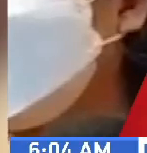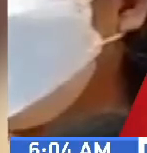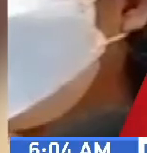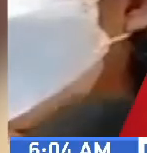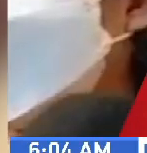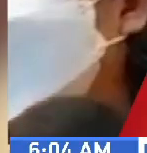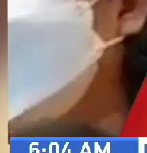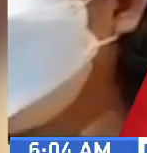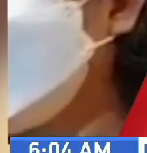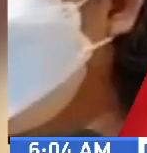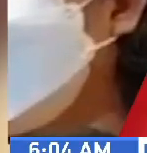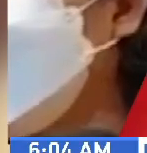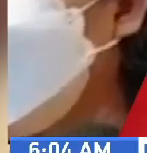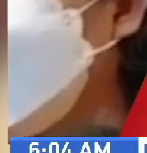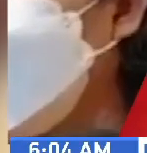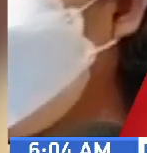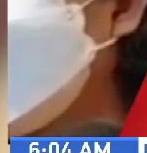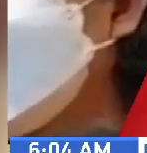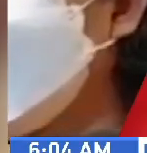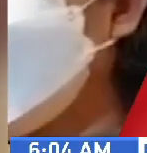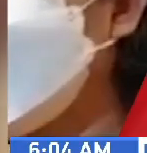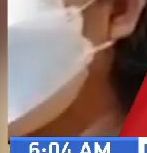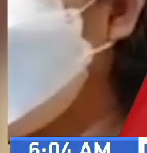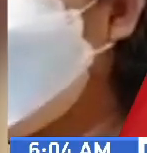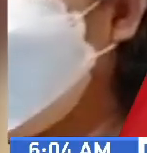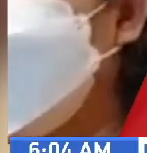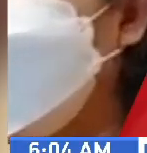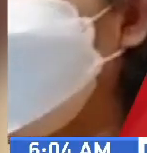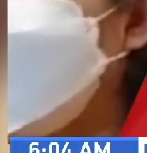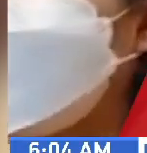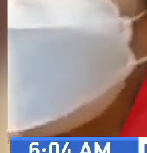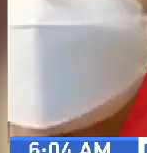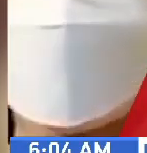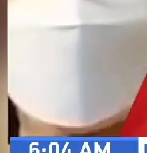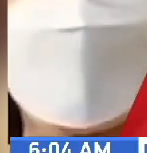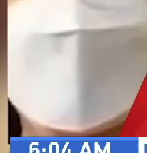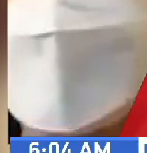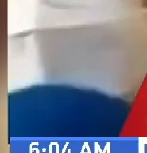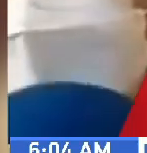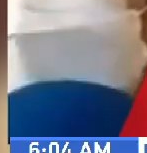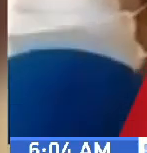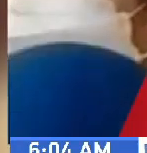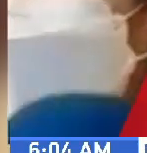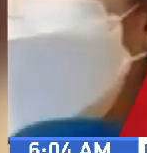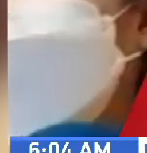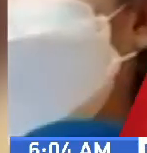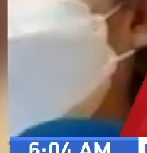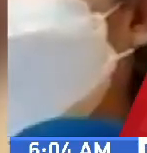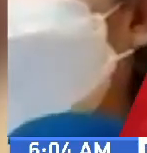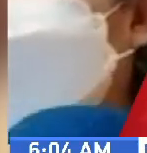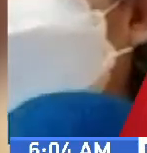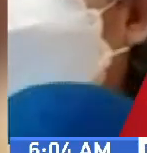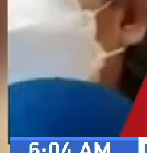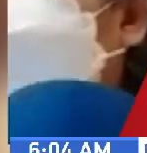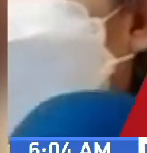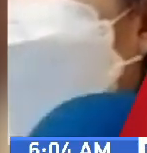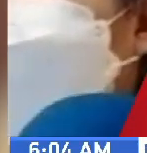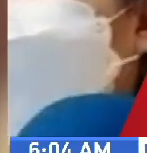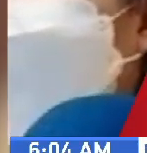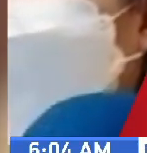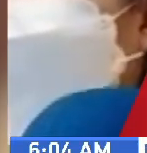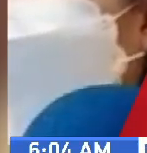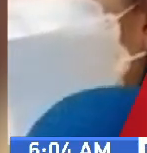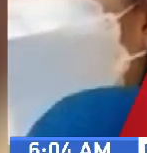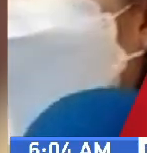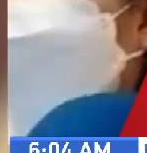I thank our people. And beyond that, I promise you that we may not be perfect,